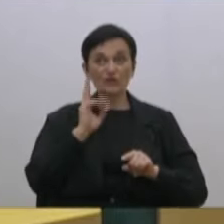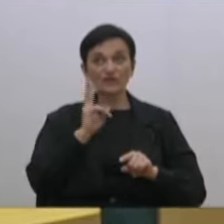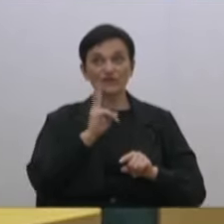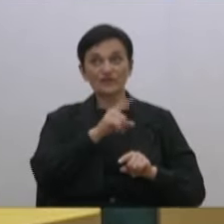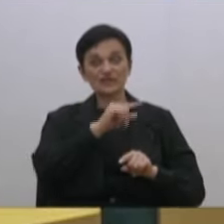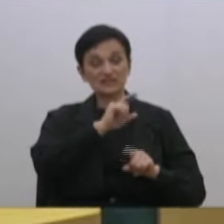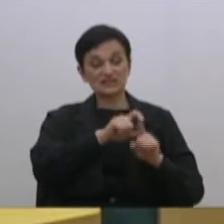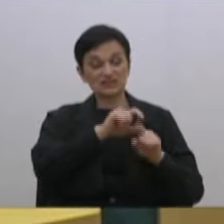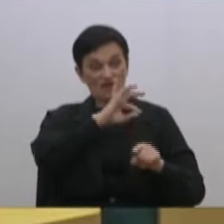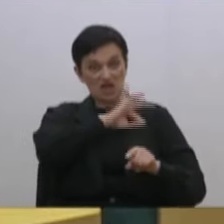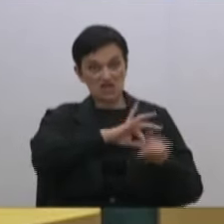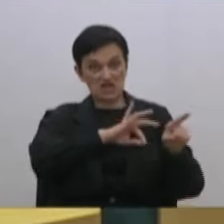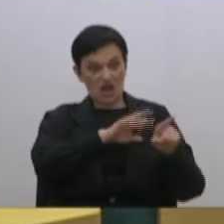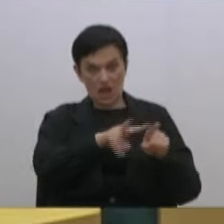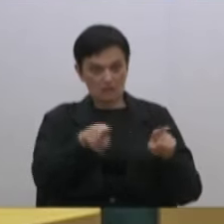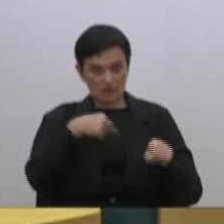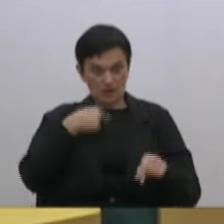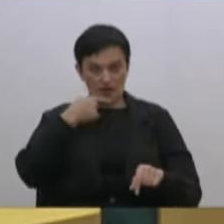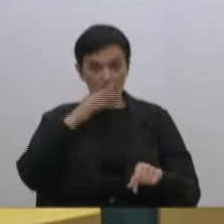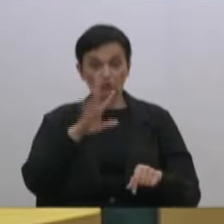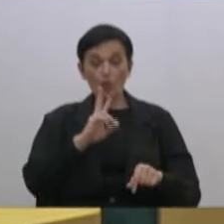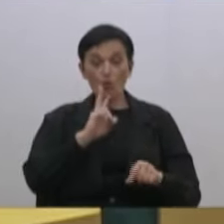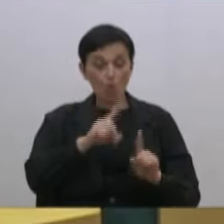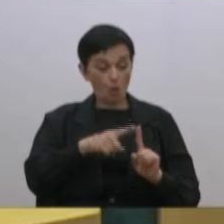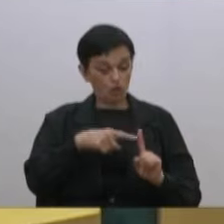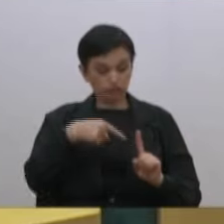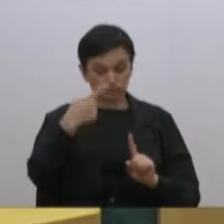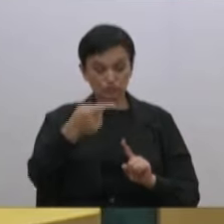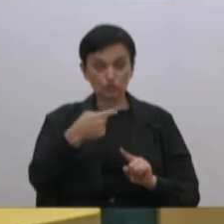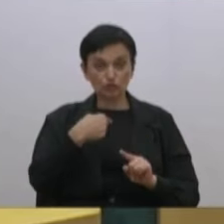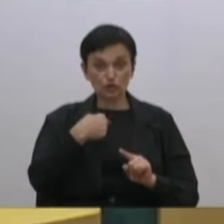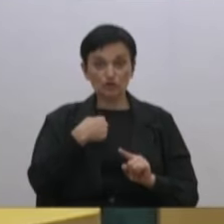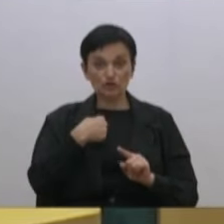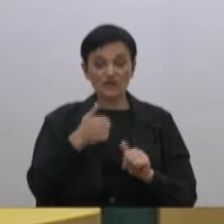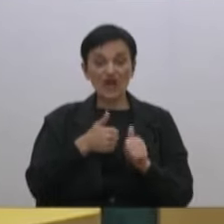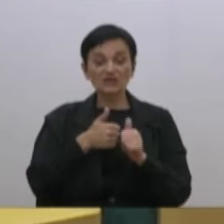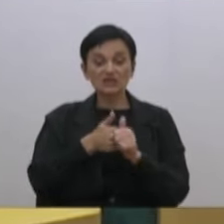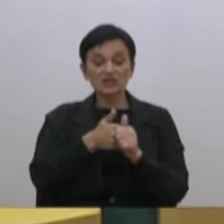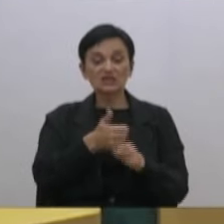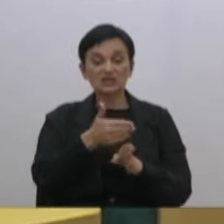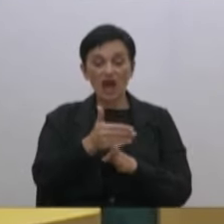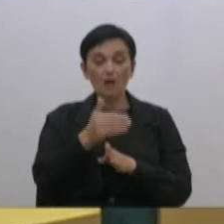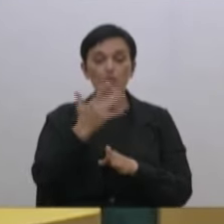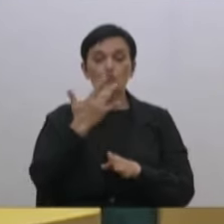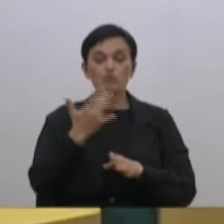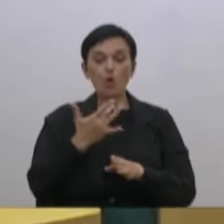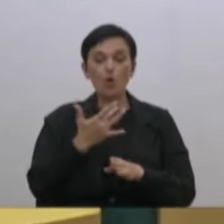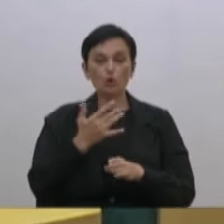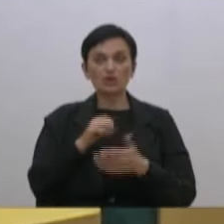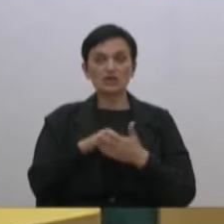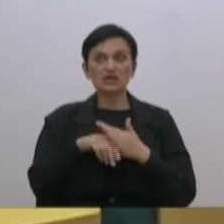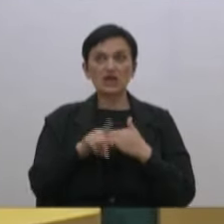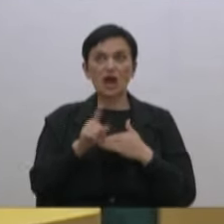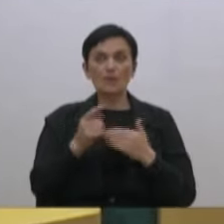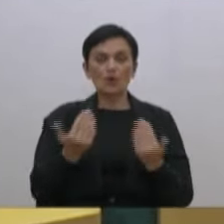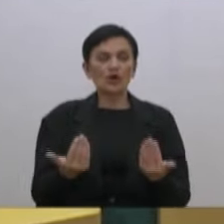იყენებს ამ სიტყვას, მაგრამ აი არ გავიდა ორი წელი და სწორედ ჩვენი თანამიმდევრული პოლიტიკის გამო დღეს ლამის